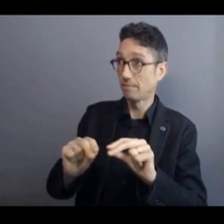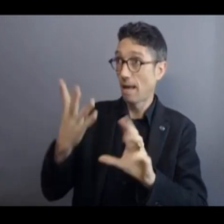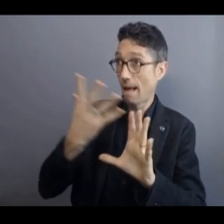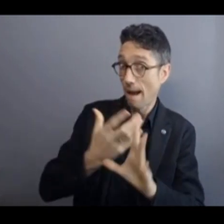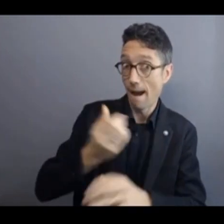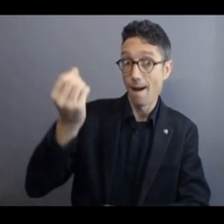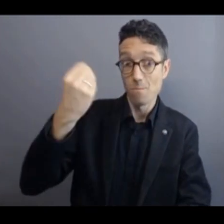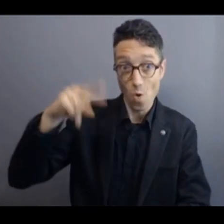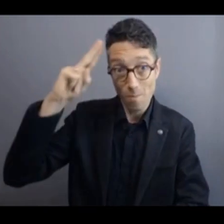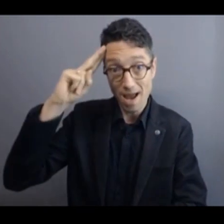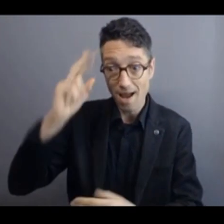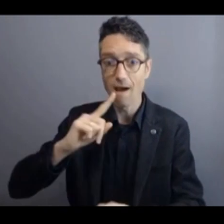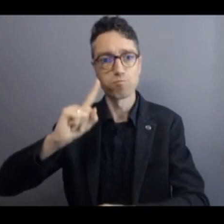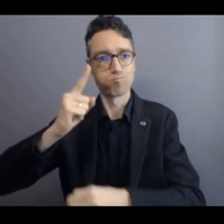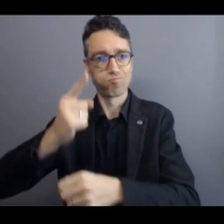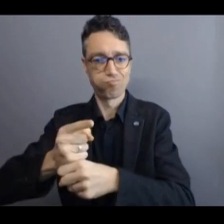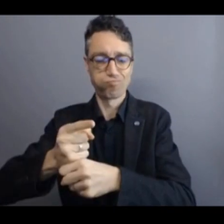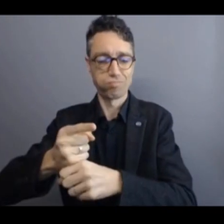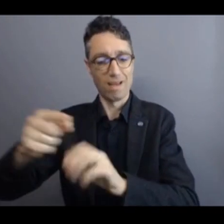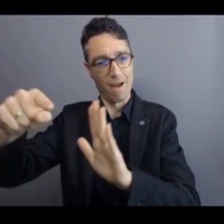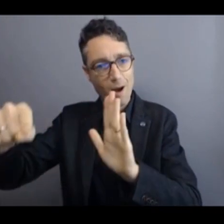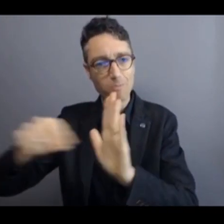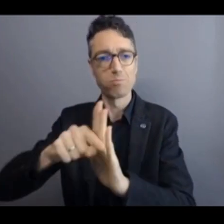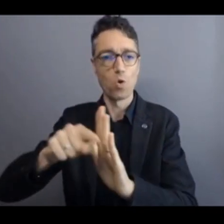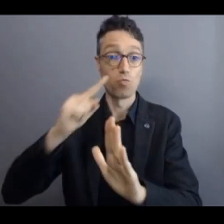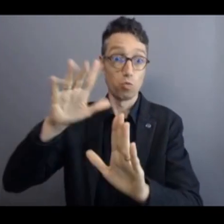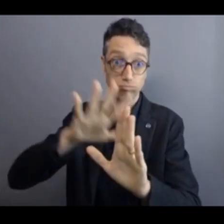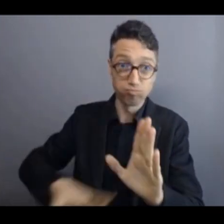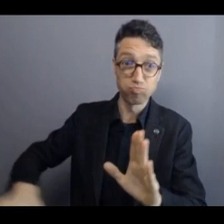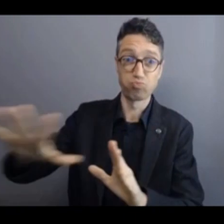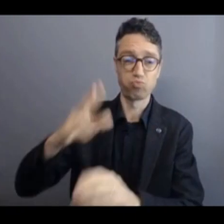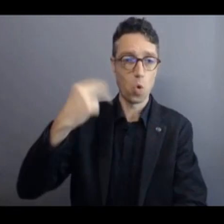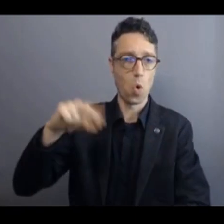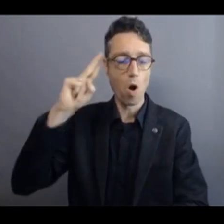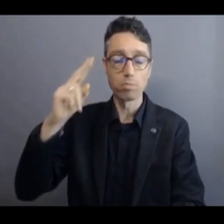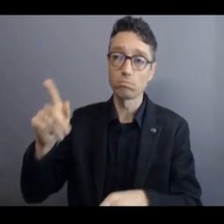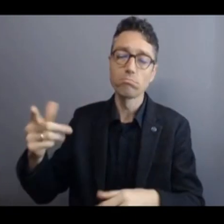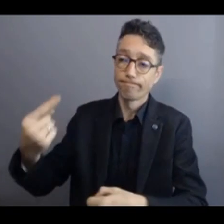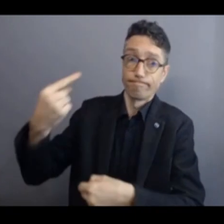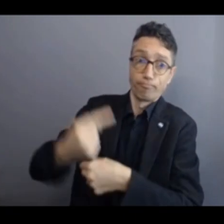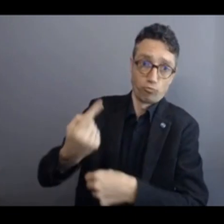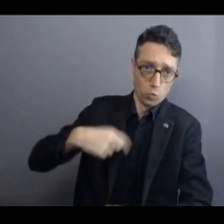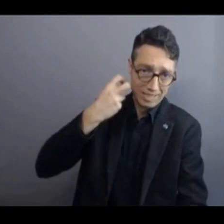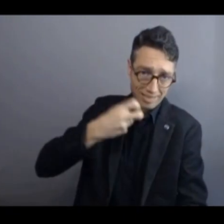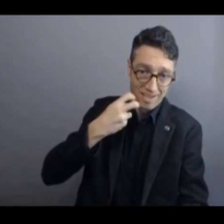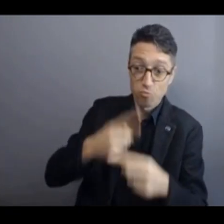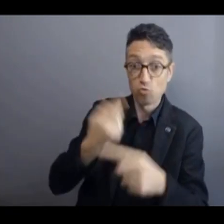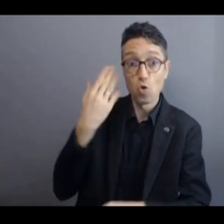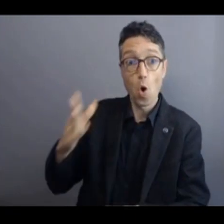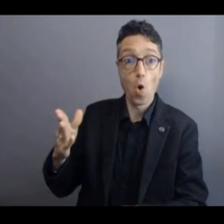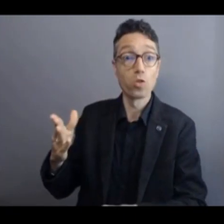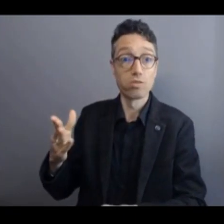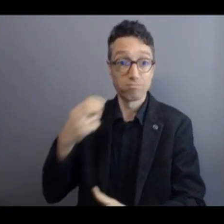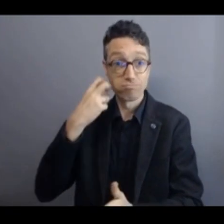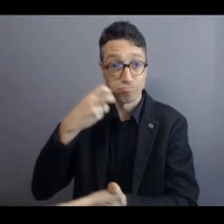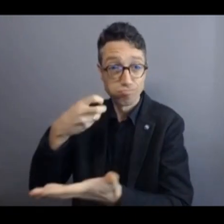européenne et un règlement européen l'impose à la SNCF par exemple. Et à tous les opérateurs ferroviaires. En matière